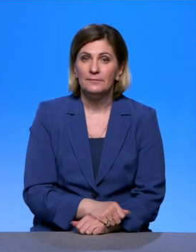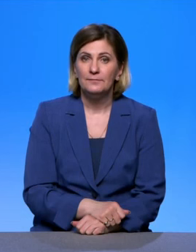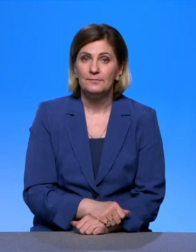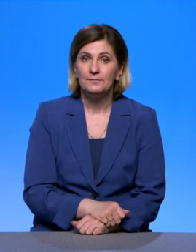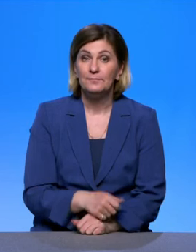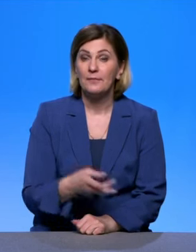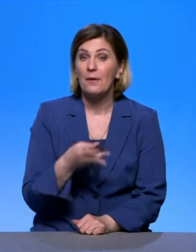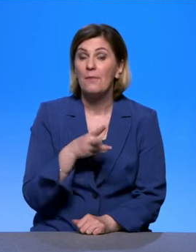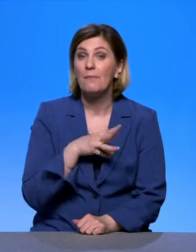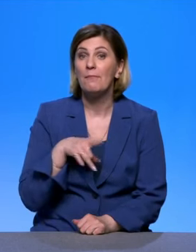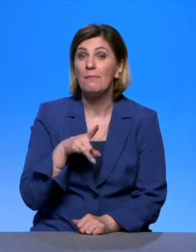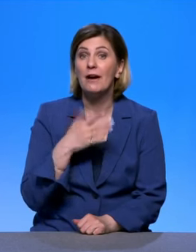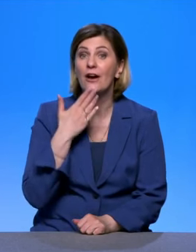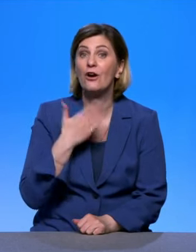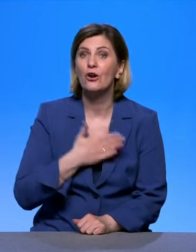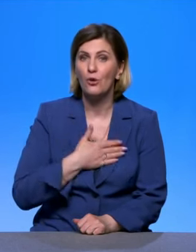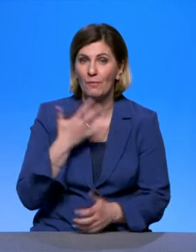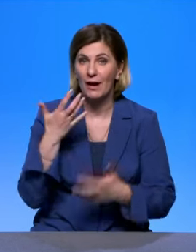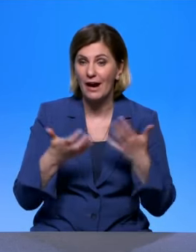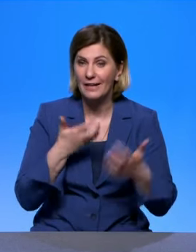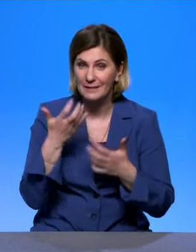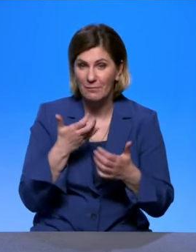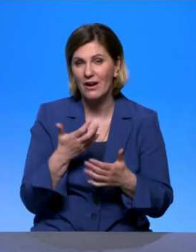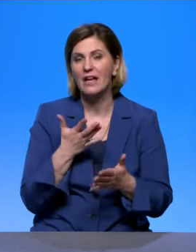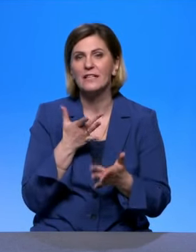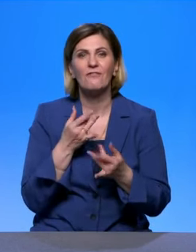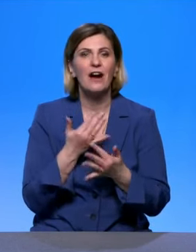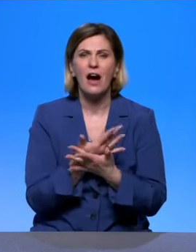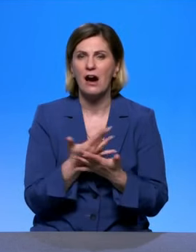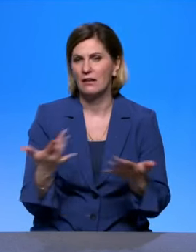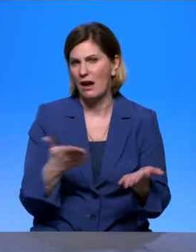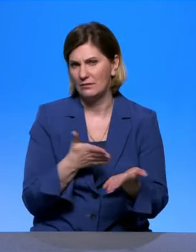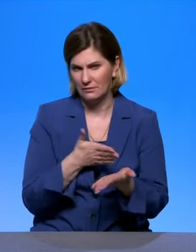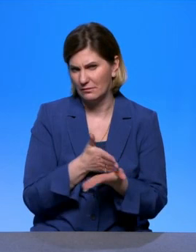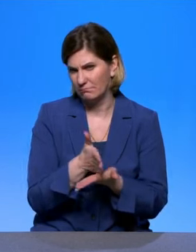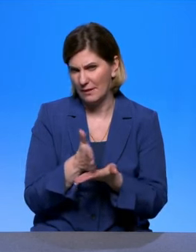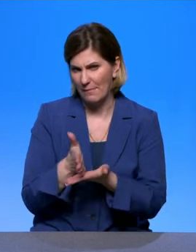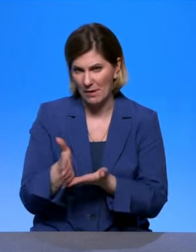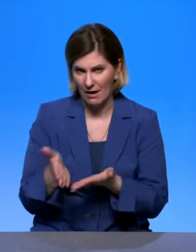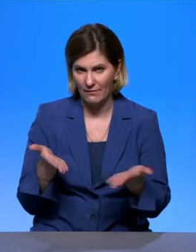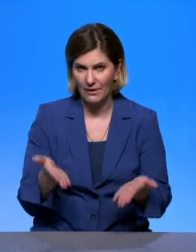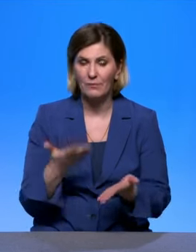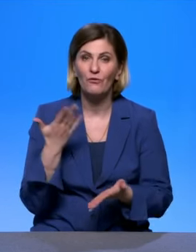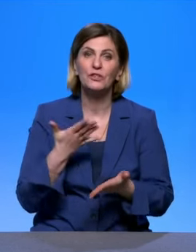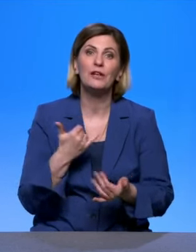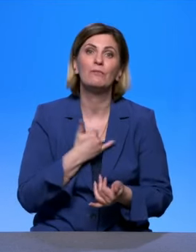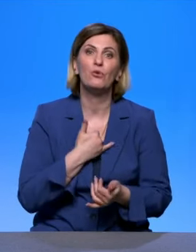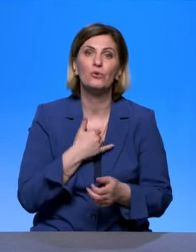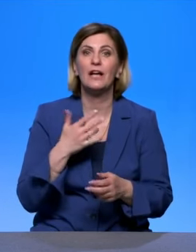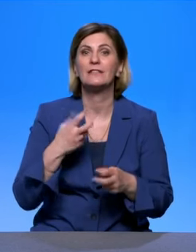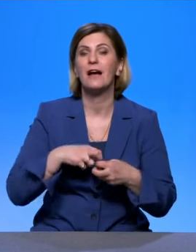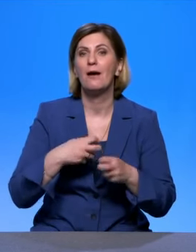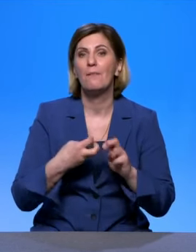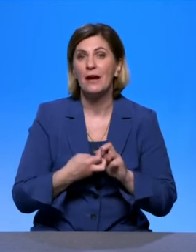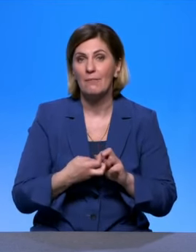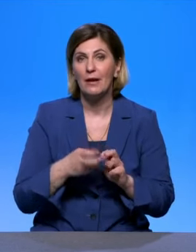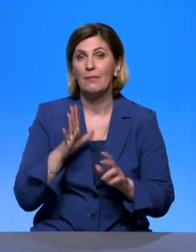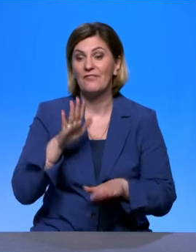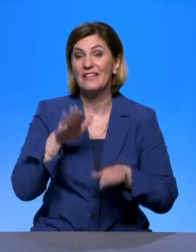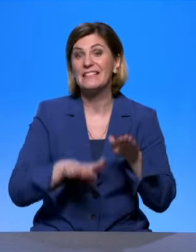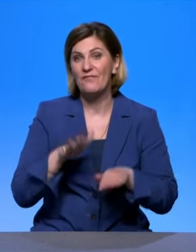Мы любим разбираться в разных вещах. Но обычно, если вот у нас проблема с весом, как у меня, да, и встаем на